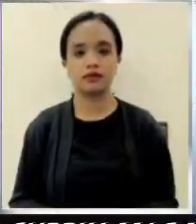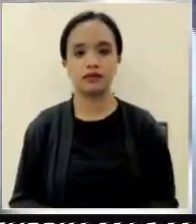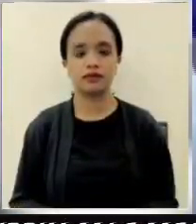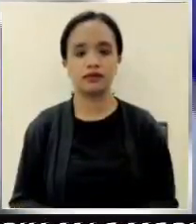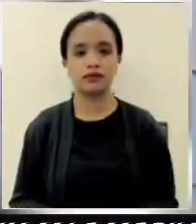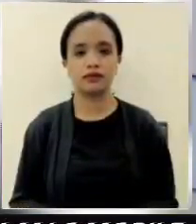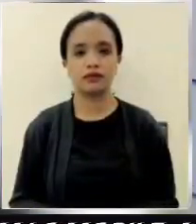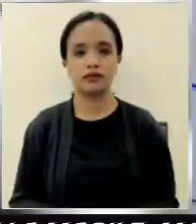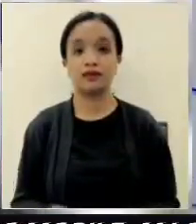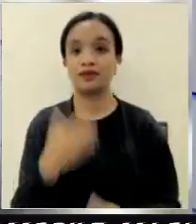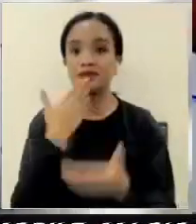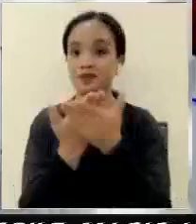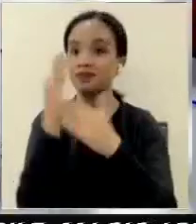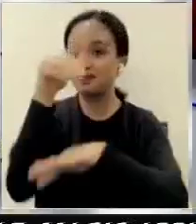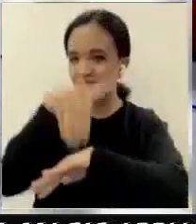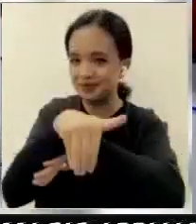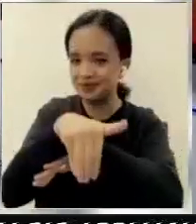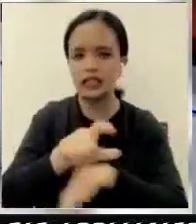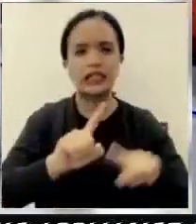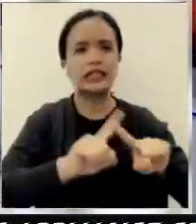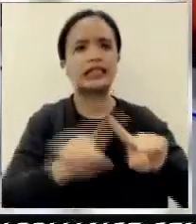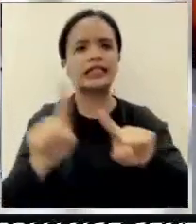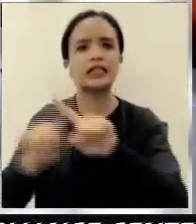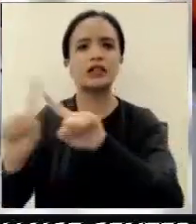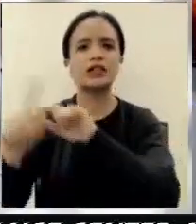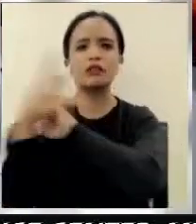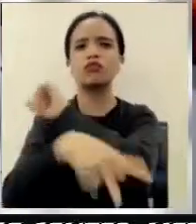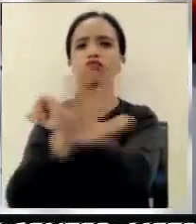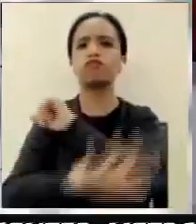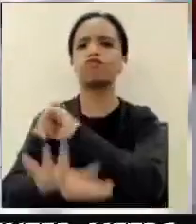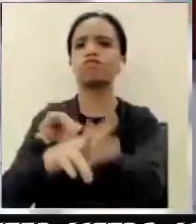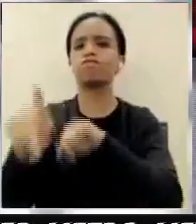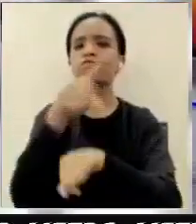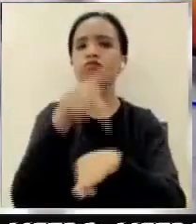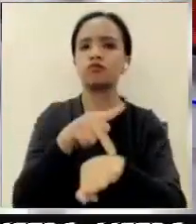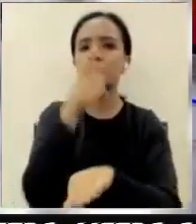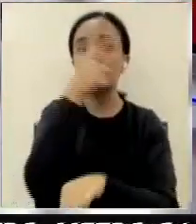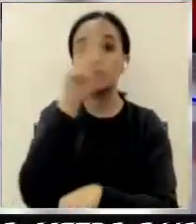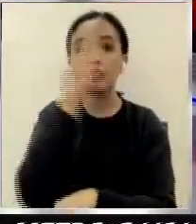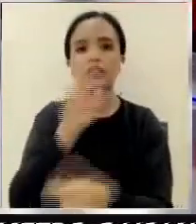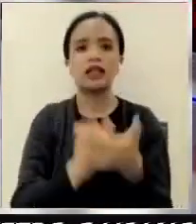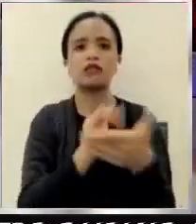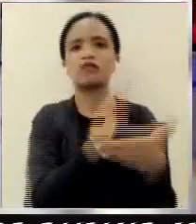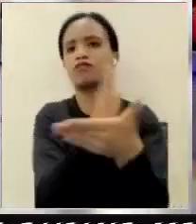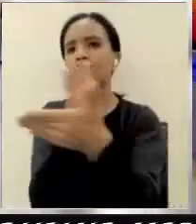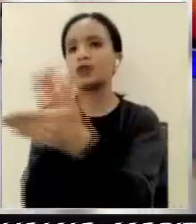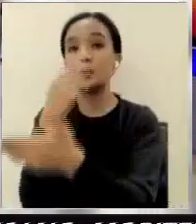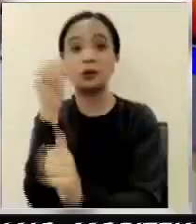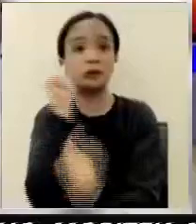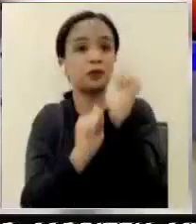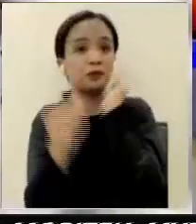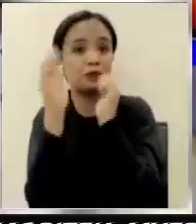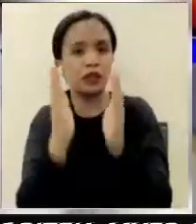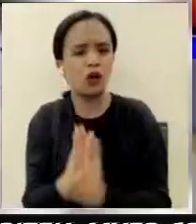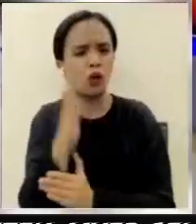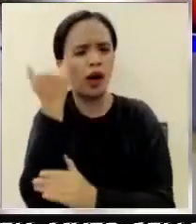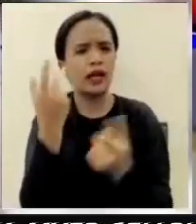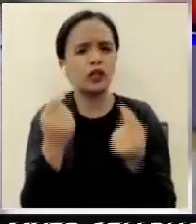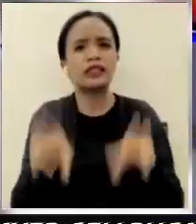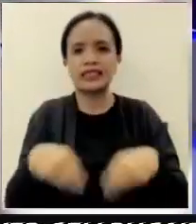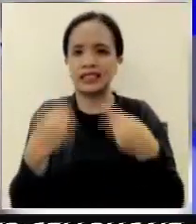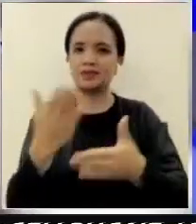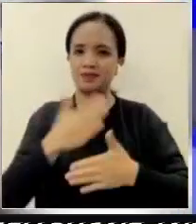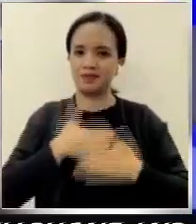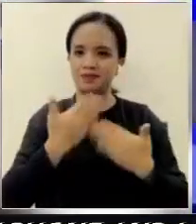Good evening mga kapuso! Iba't ibang probinsya sa Luzon at Visayas ang binisita ng ilang kapuso at sparkle stars para magbigay saya sa kanilang